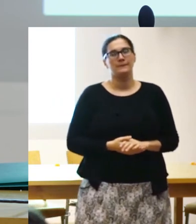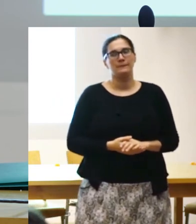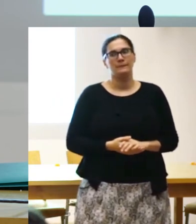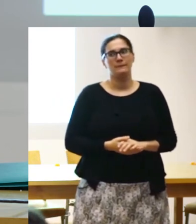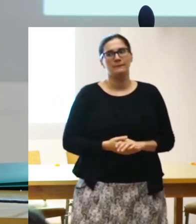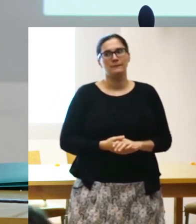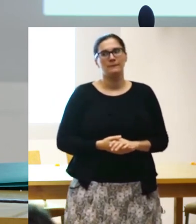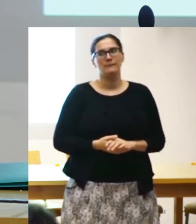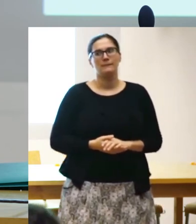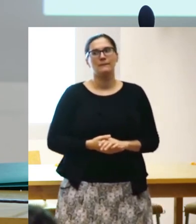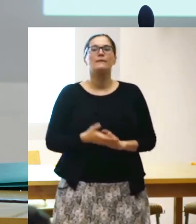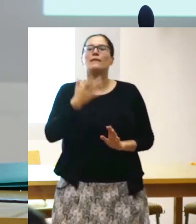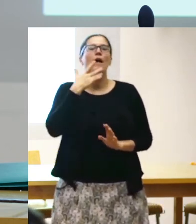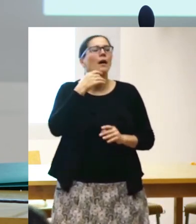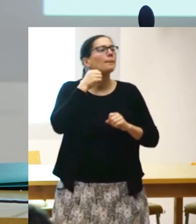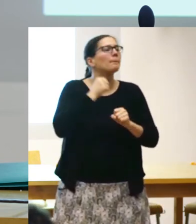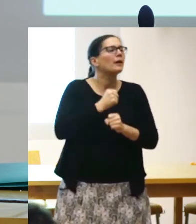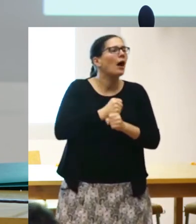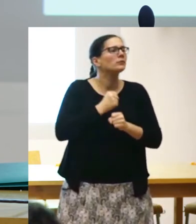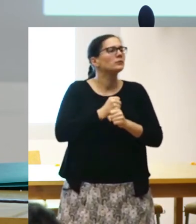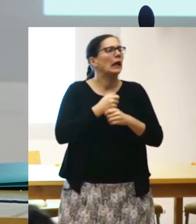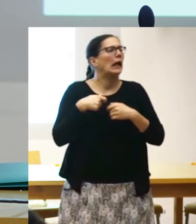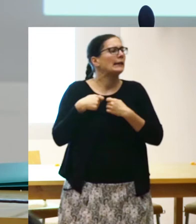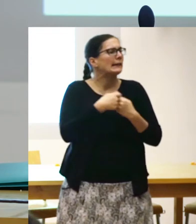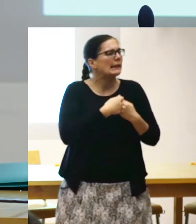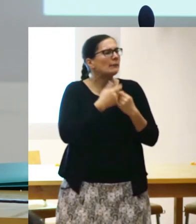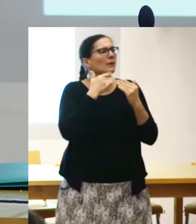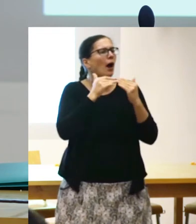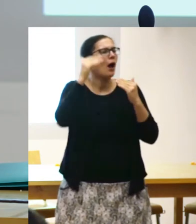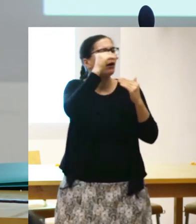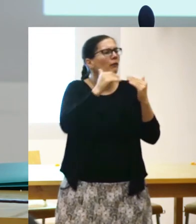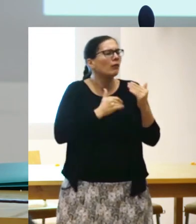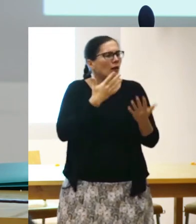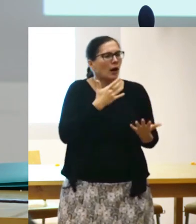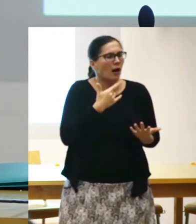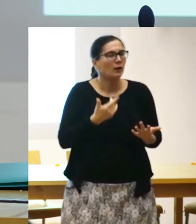k práci nebo k tomu, jak je jako rozvrstvená